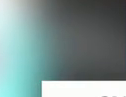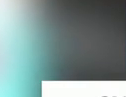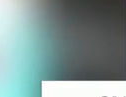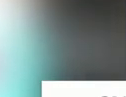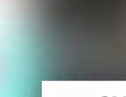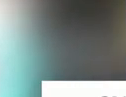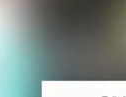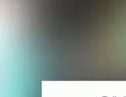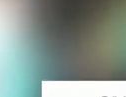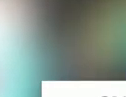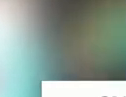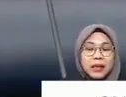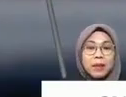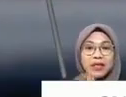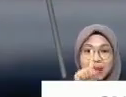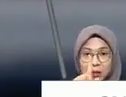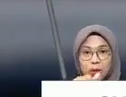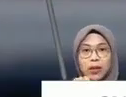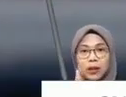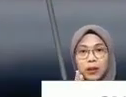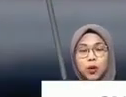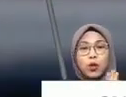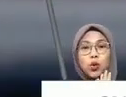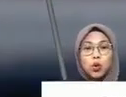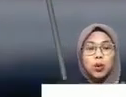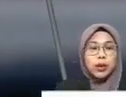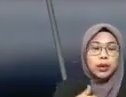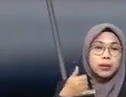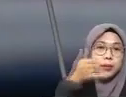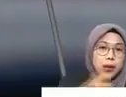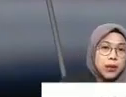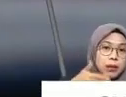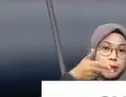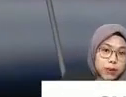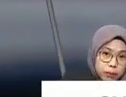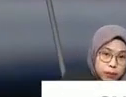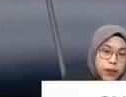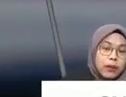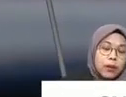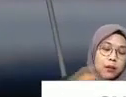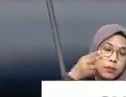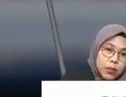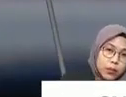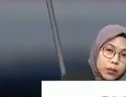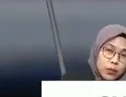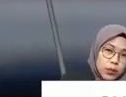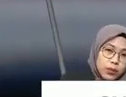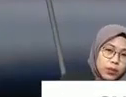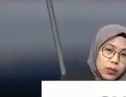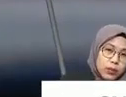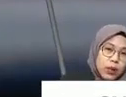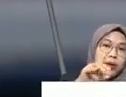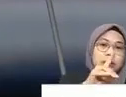setiap kali mereka mengisi petrol sebagai contoh Setiap kali kita pergi station Pa minyak dan kita mengisi minyak dengan nilai